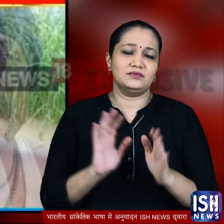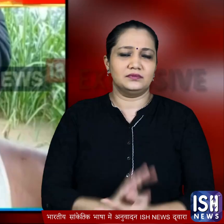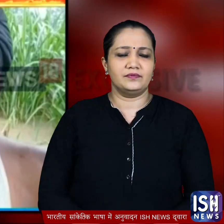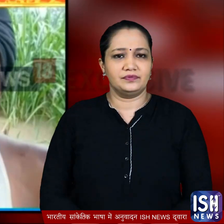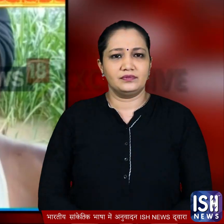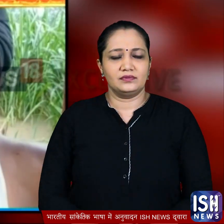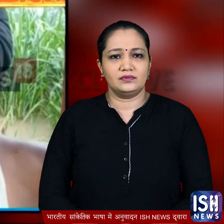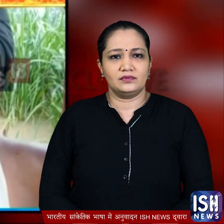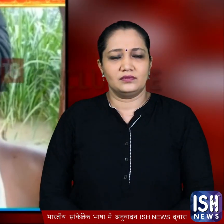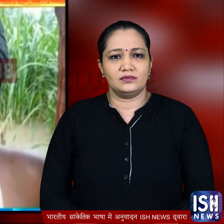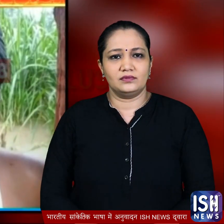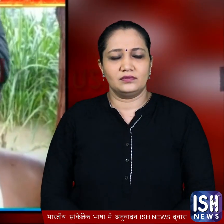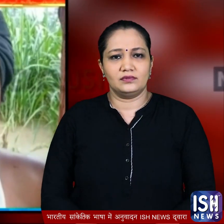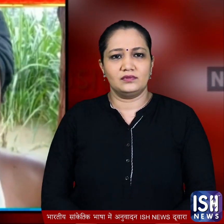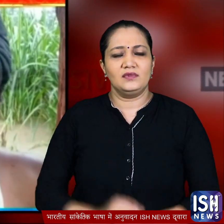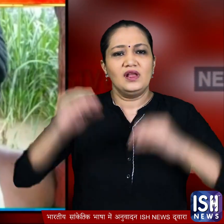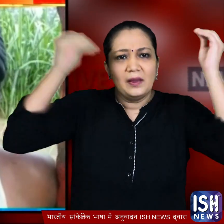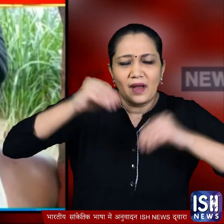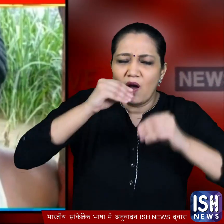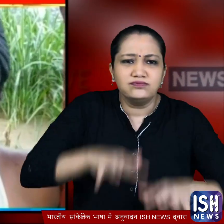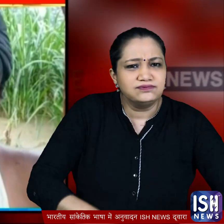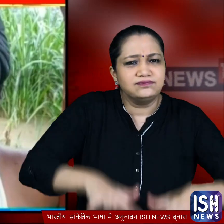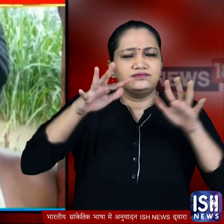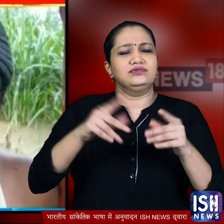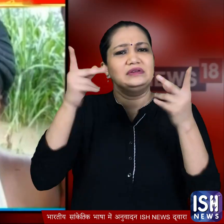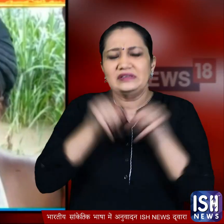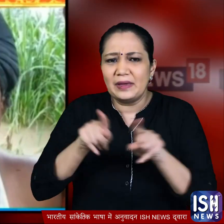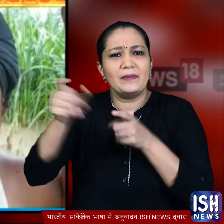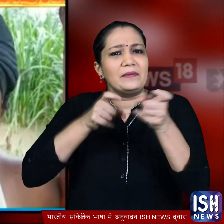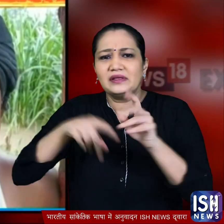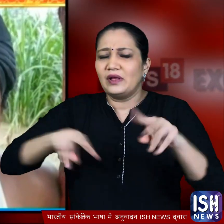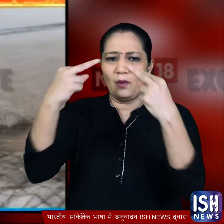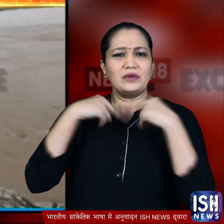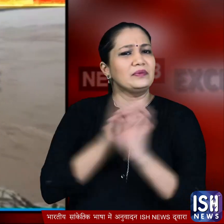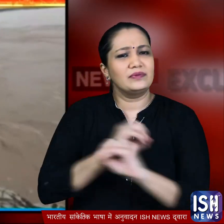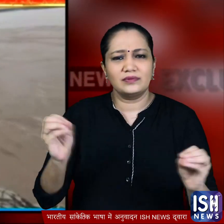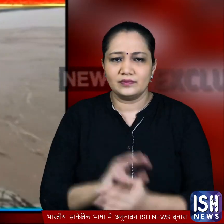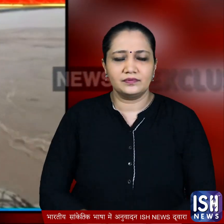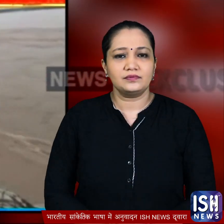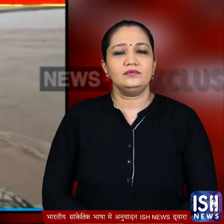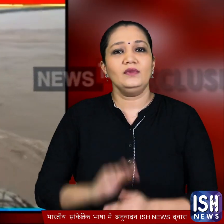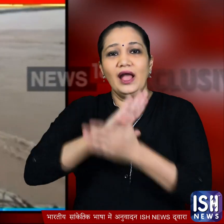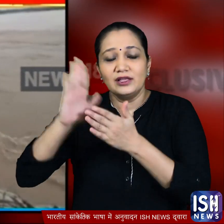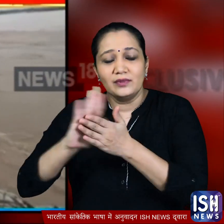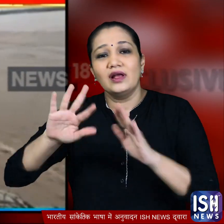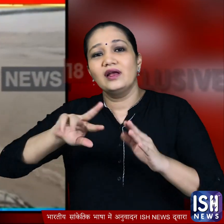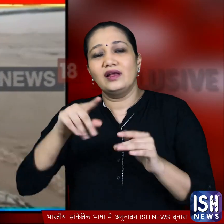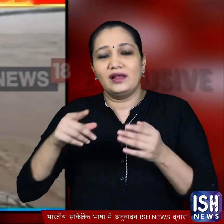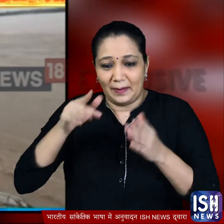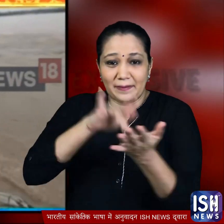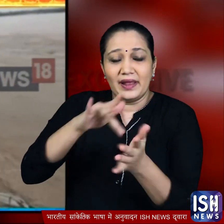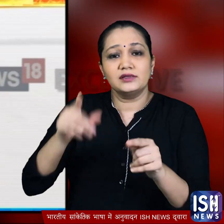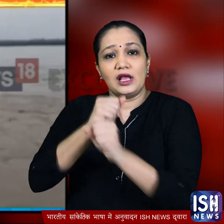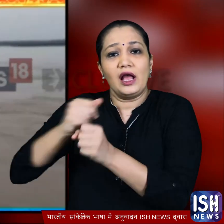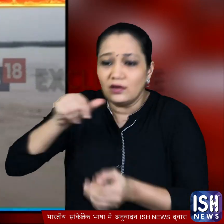दिखे। पानी में चालू समय घेराल बानी आप पुछलो पानी में ना कोई देखे, अब किलो पानी में पहले देखे है। हाजीपुर में भी गंडक नदी का पानी तबाही